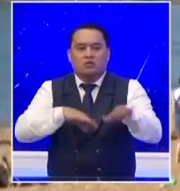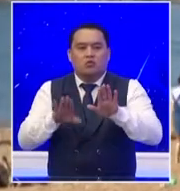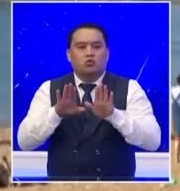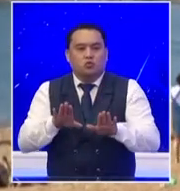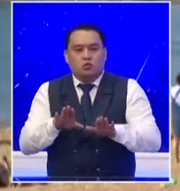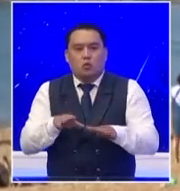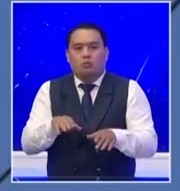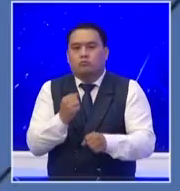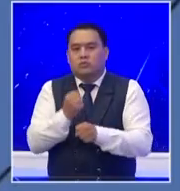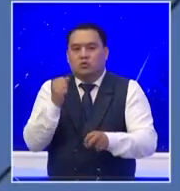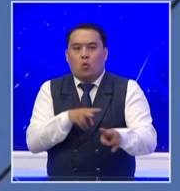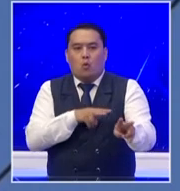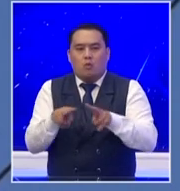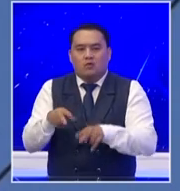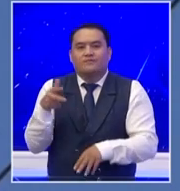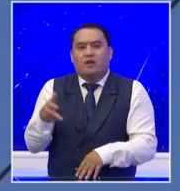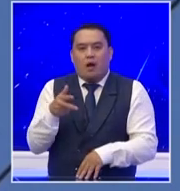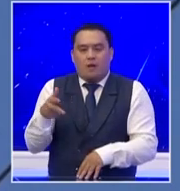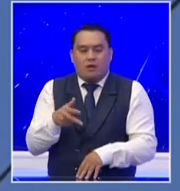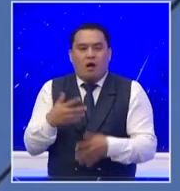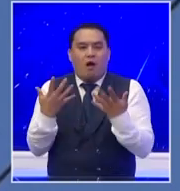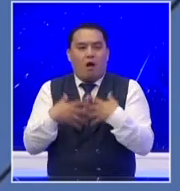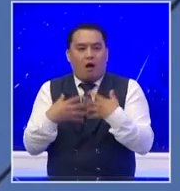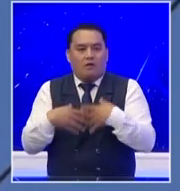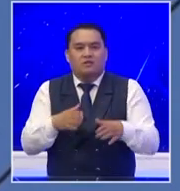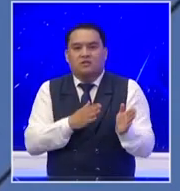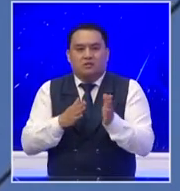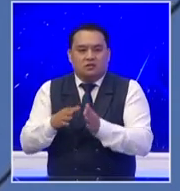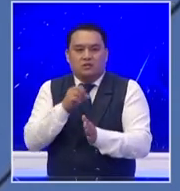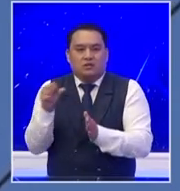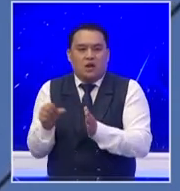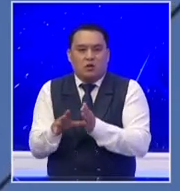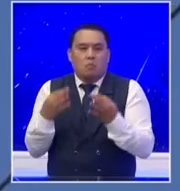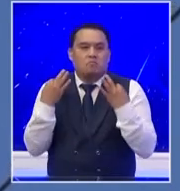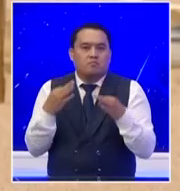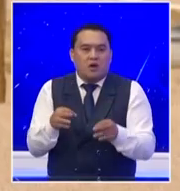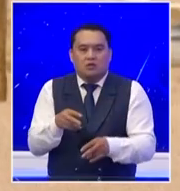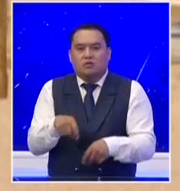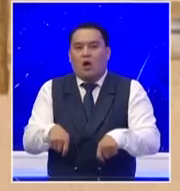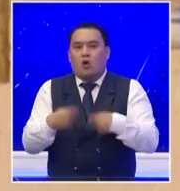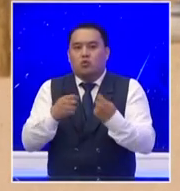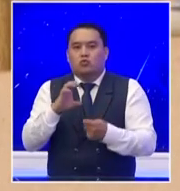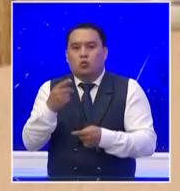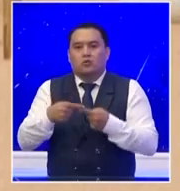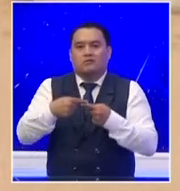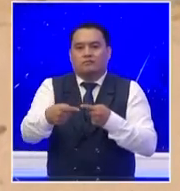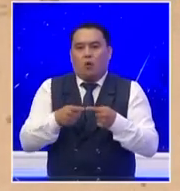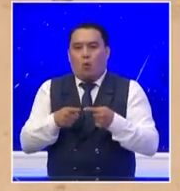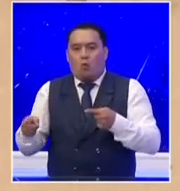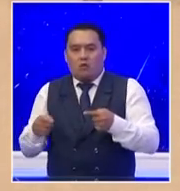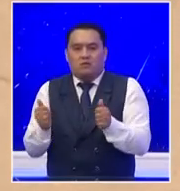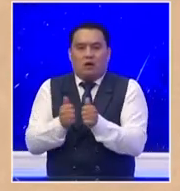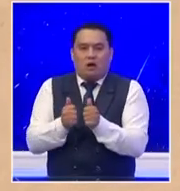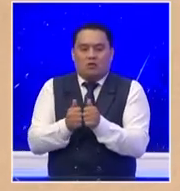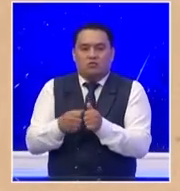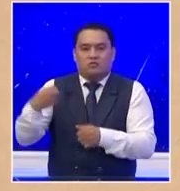только под зорким присмотром камер наружного наблюдения. Автоматизированная система электронного слежения позволяет засекать нарушения социального дистанцирования пригревшимися